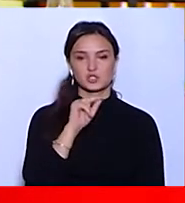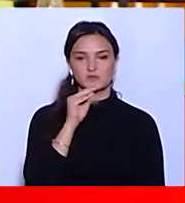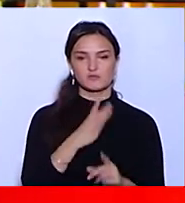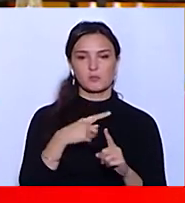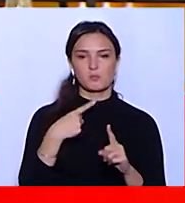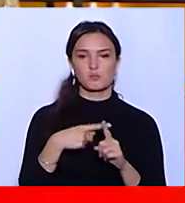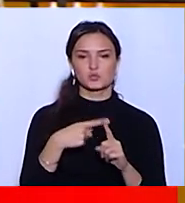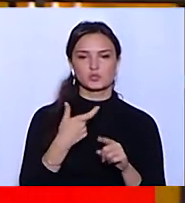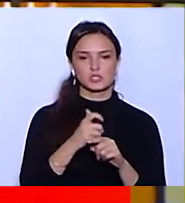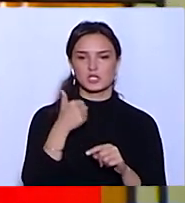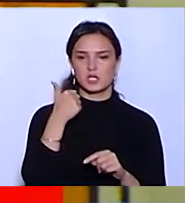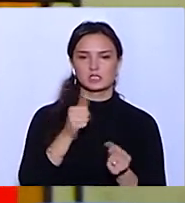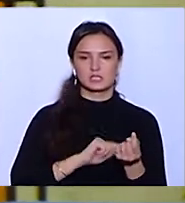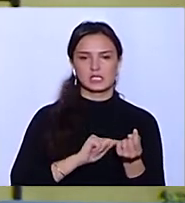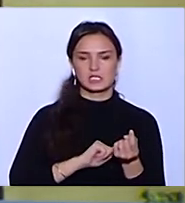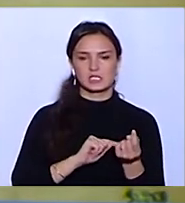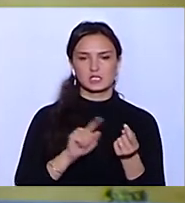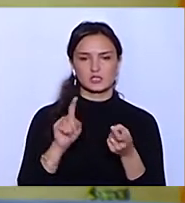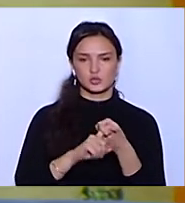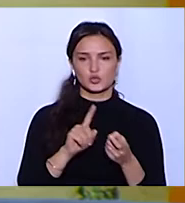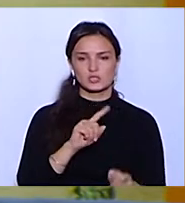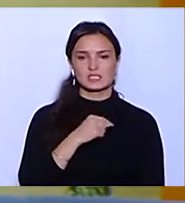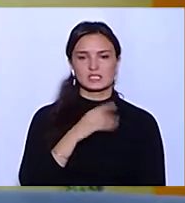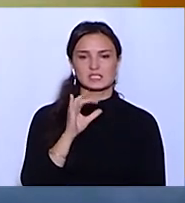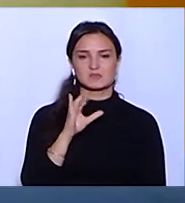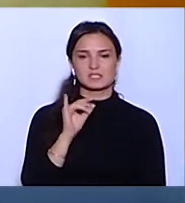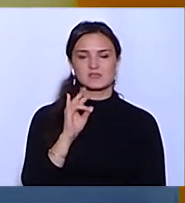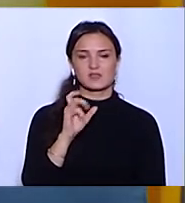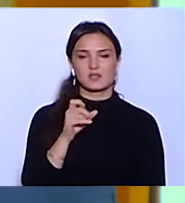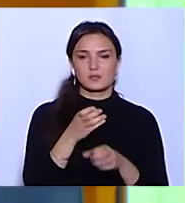პოზიტიური გავლენა გენეტიკაზე, მათ შორის სიმსივნური პათოლოგიების პროფილაქტიკის ჭრილში.